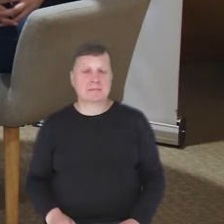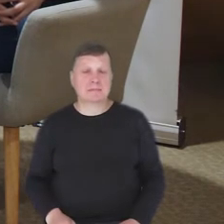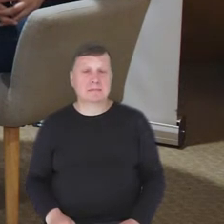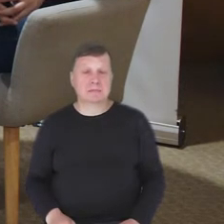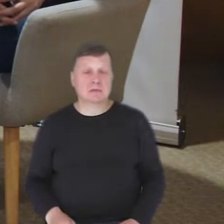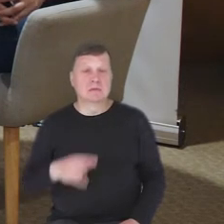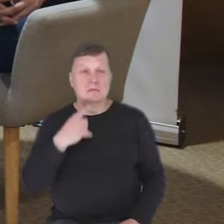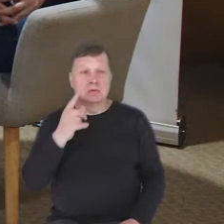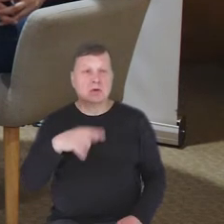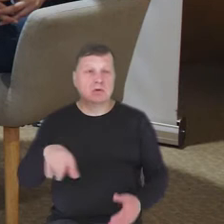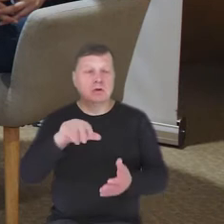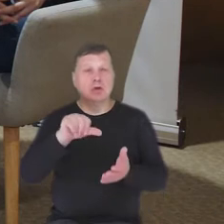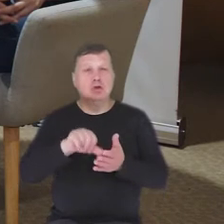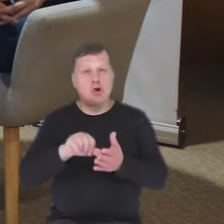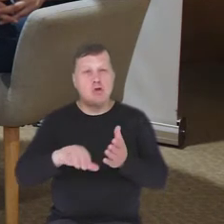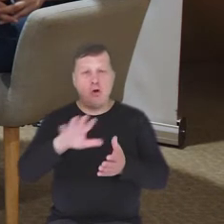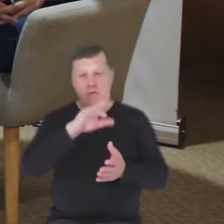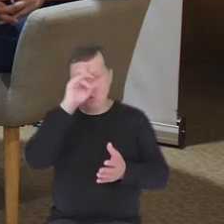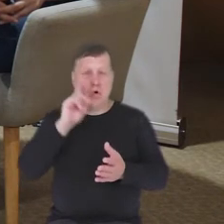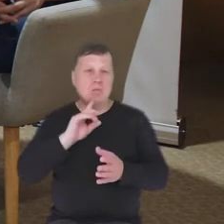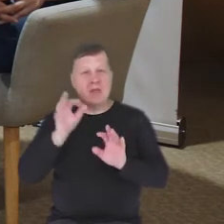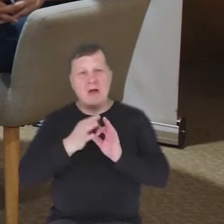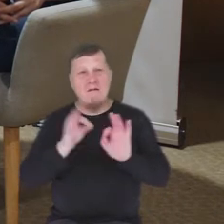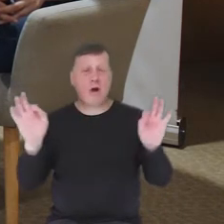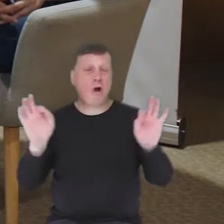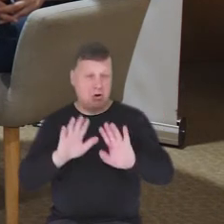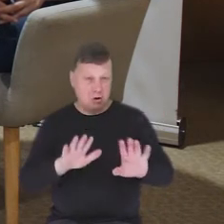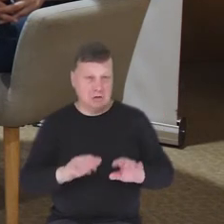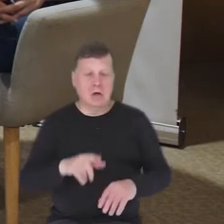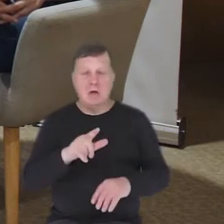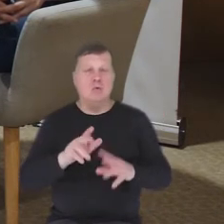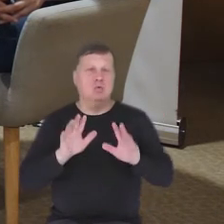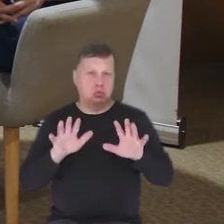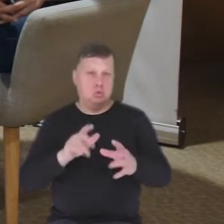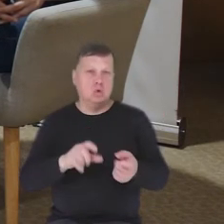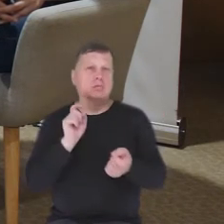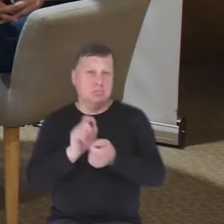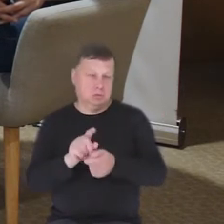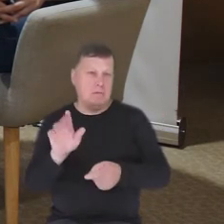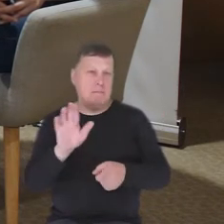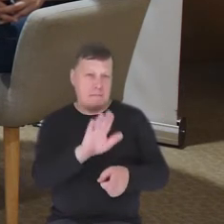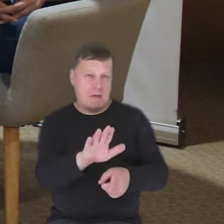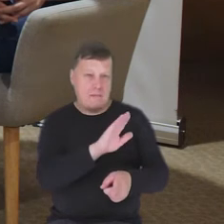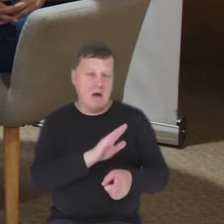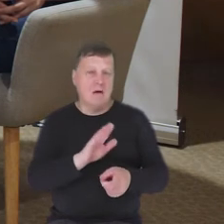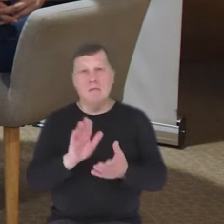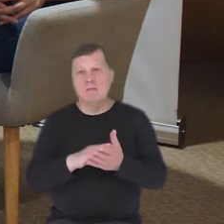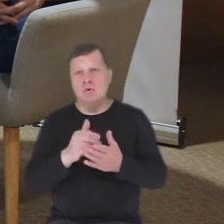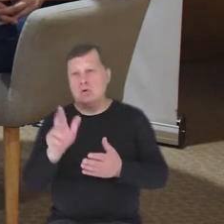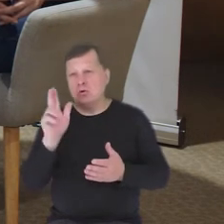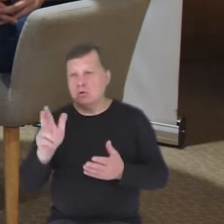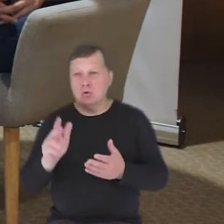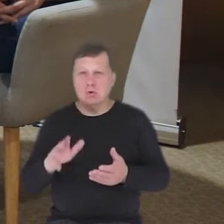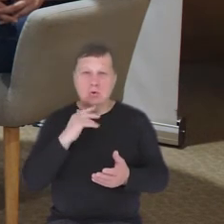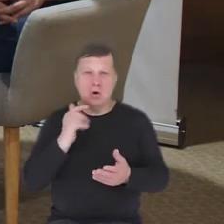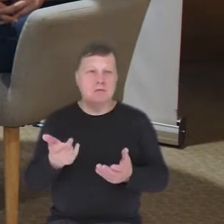takich środowisk wolnościowych jest silna reakcja sprzeciwu zawsze, jeżeli ktoś próbuje